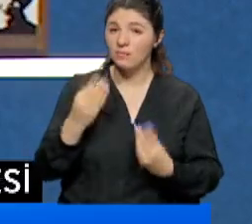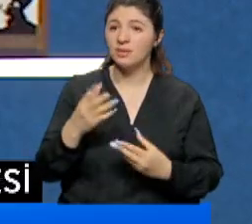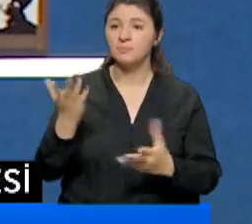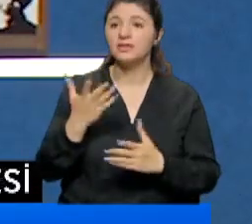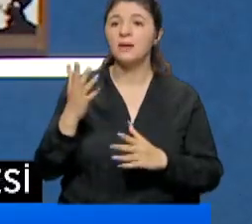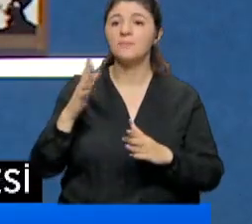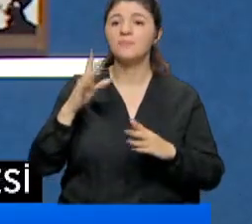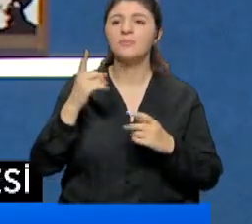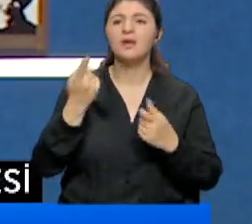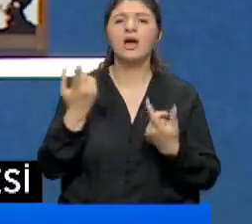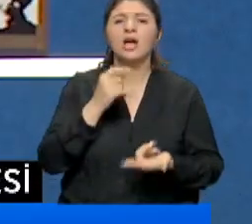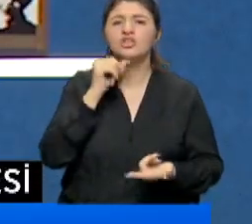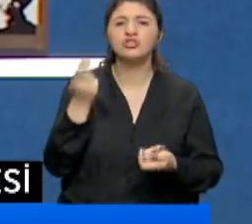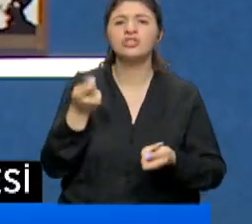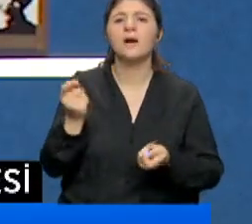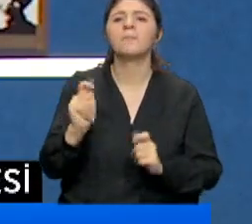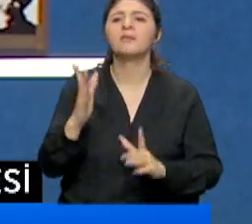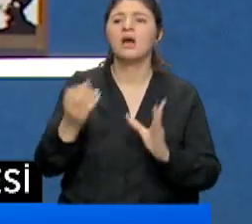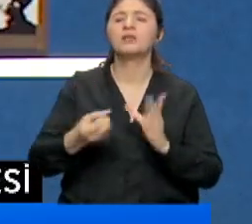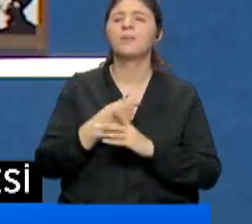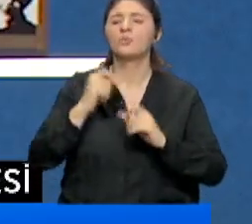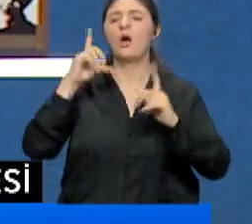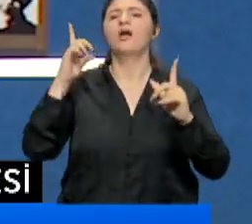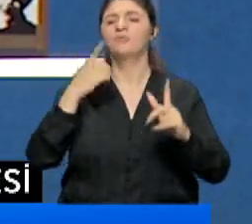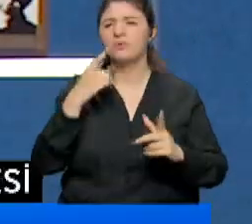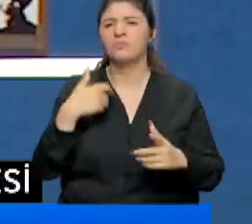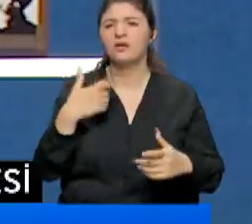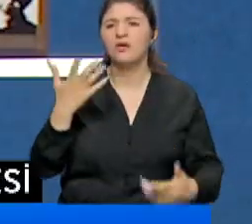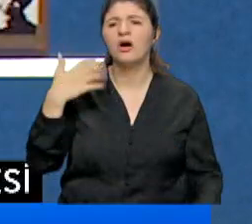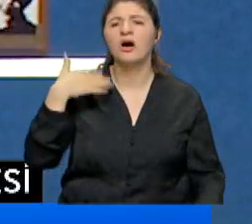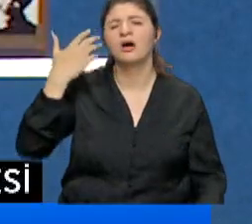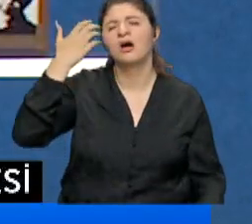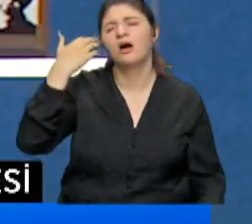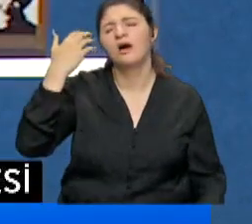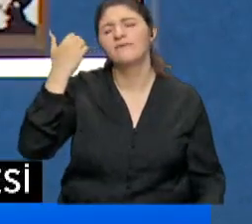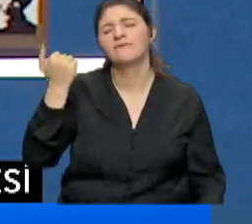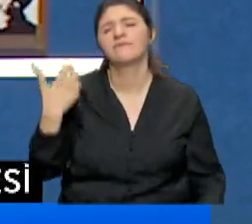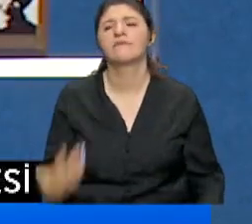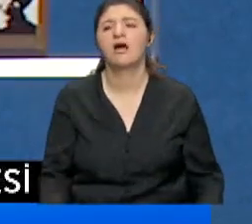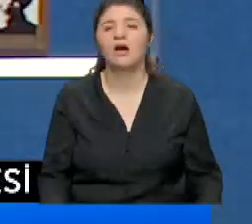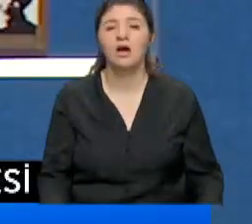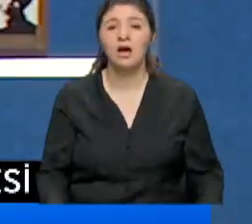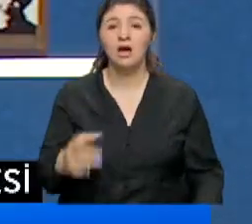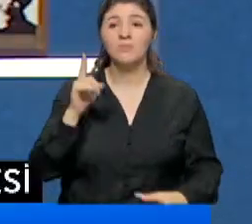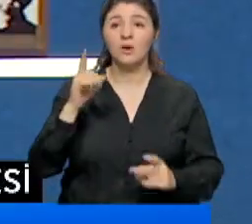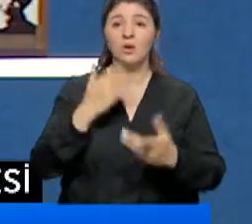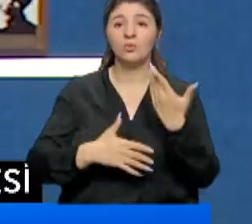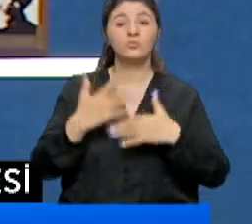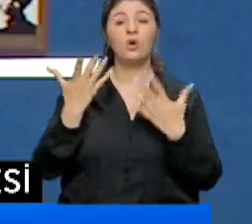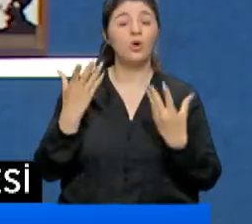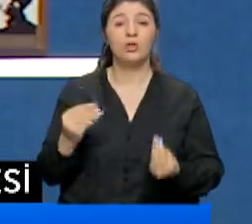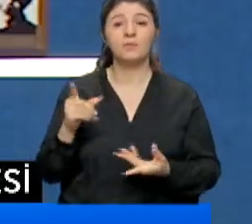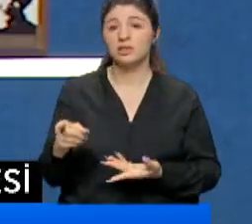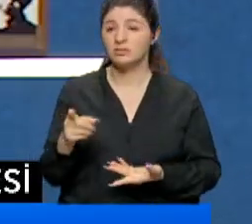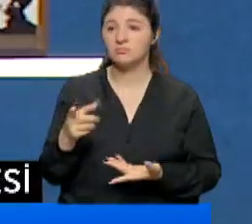Mesnetsiz bir yorgunken hiç iş yapmadan Daha sabah kalktığımda derken sen ben saçı millet arayacak gücü bulamıyorum böyle yorgunluklar